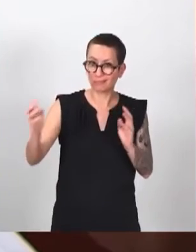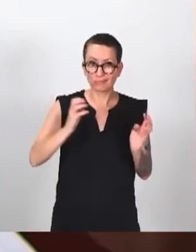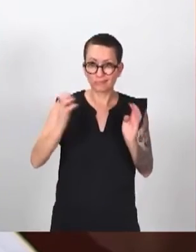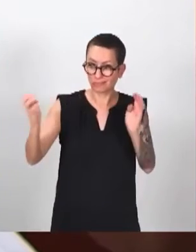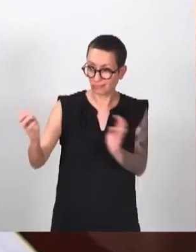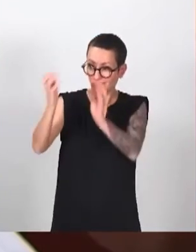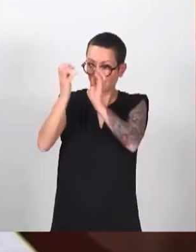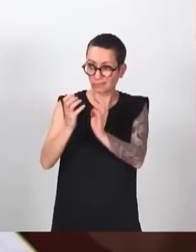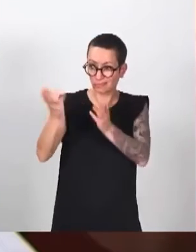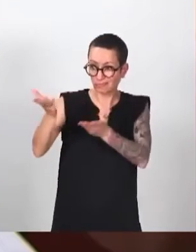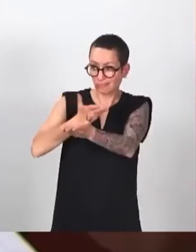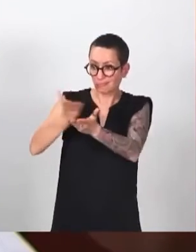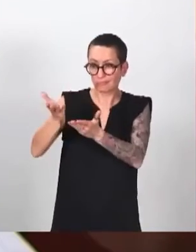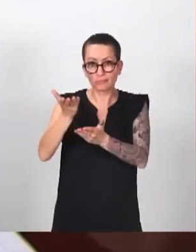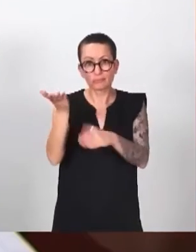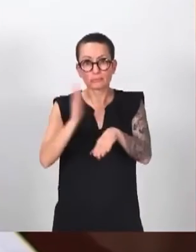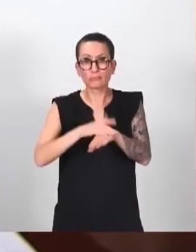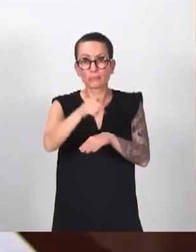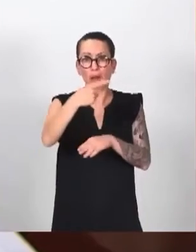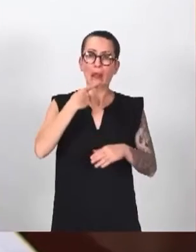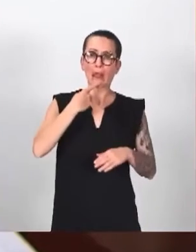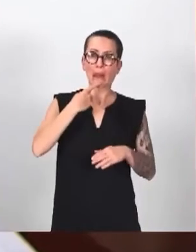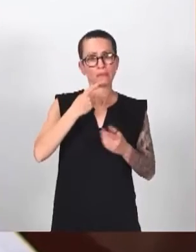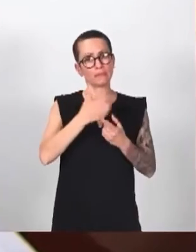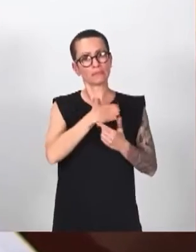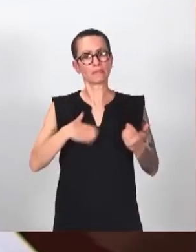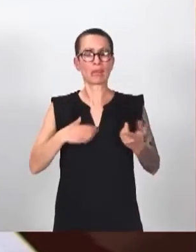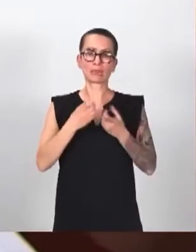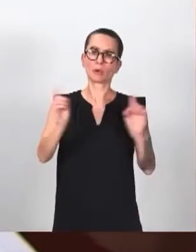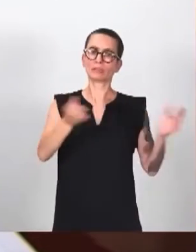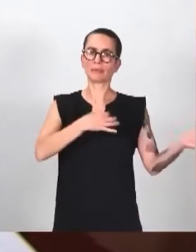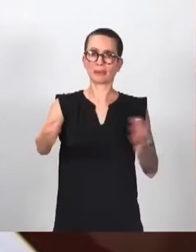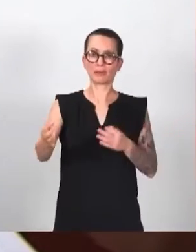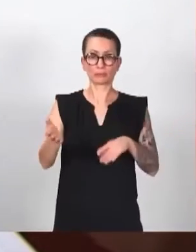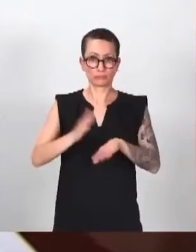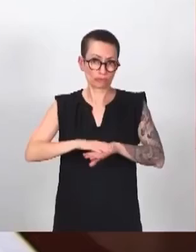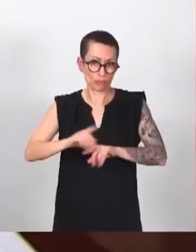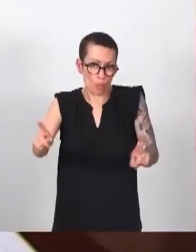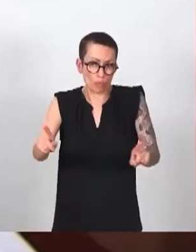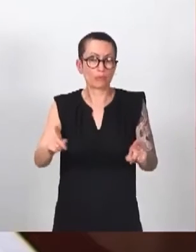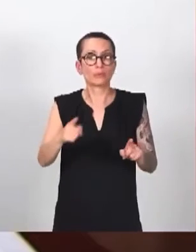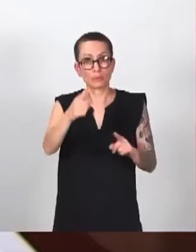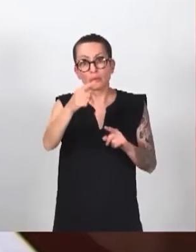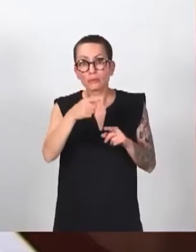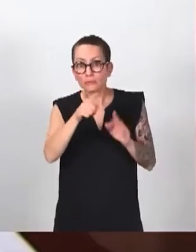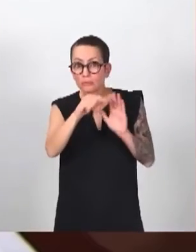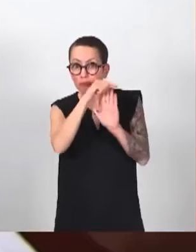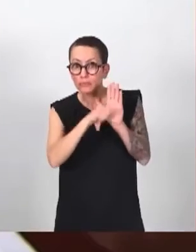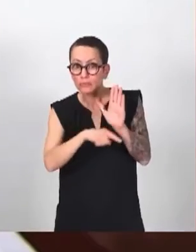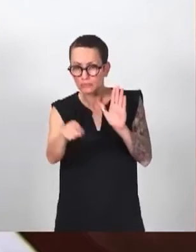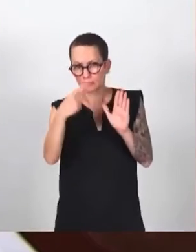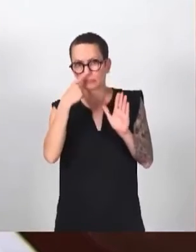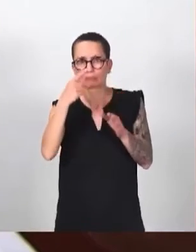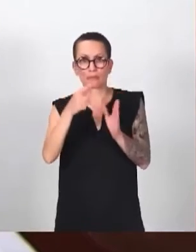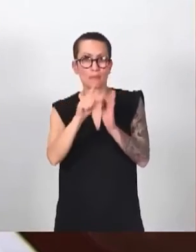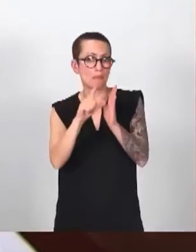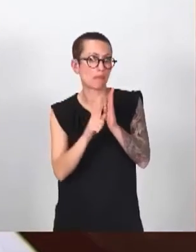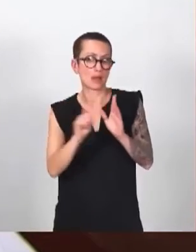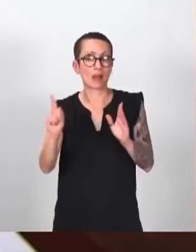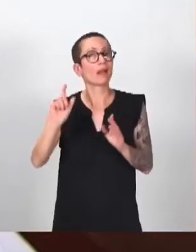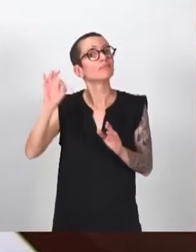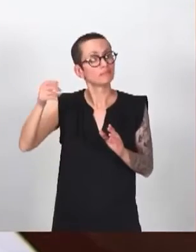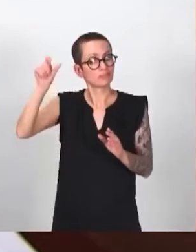que vous prétendez être le maire de la démocratie permanente. En outre, ces mesures envisagées sont illégales. Le juge administratif a en effet